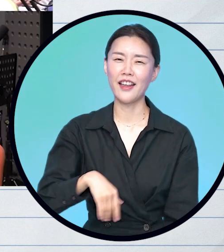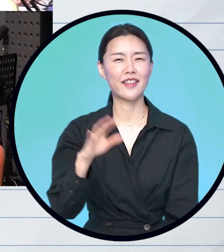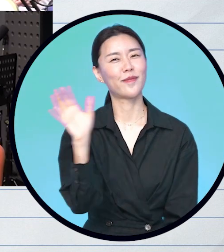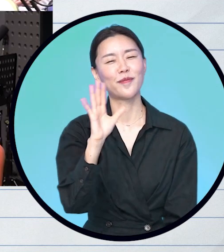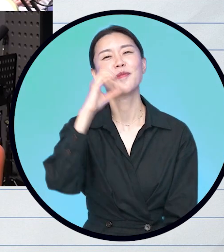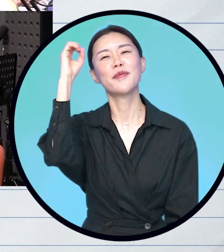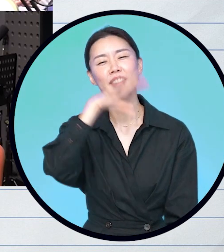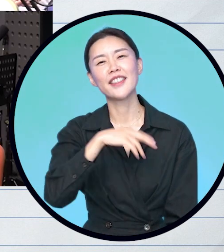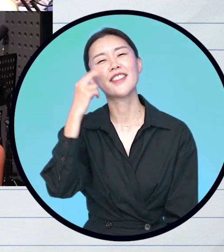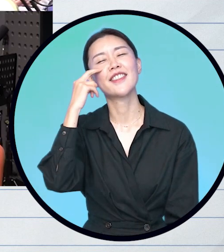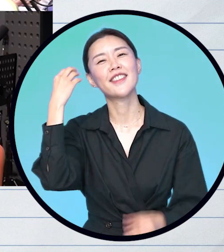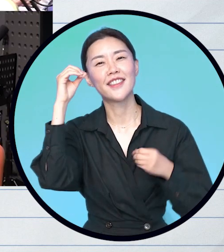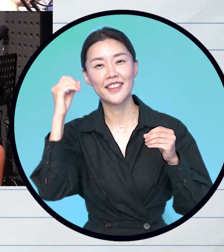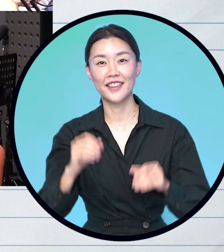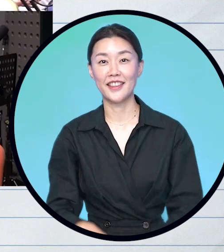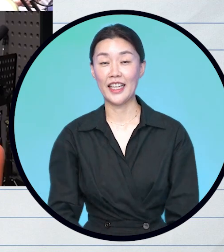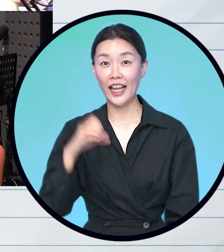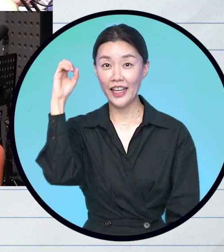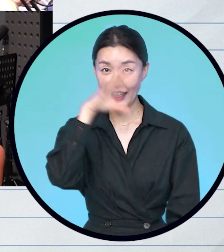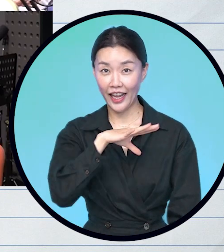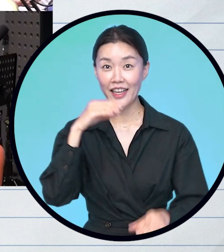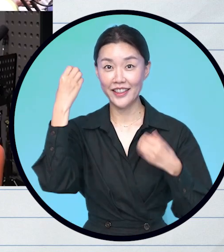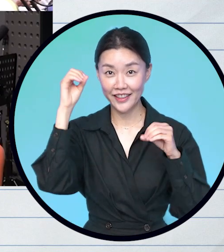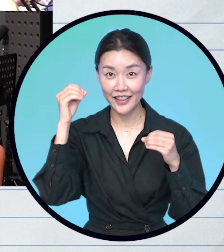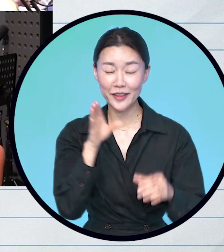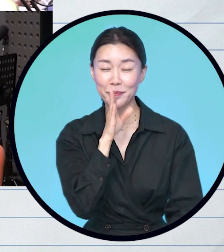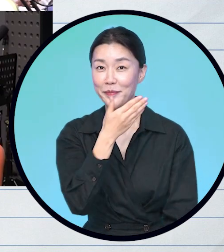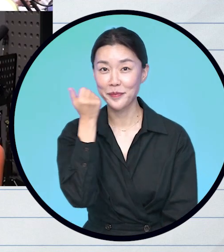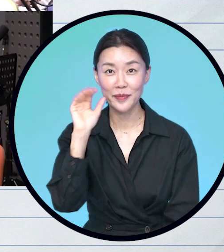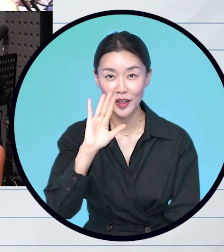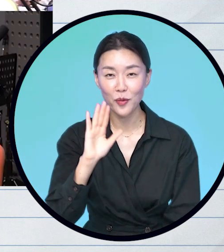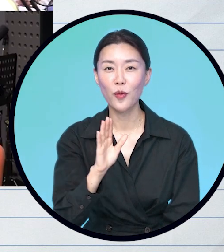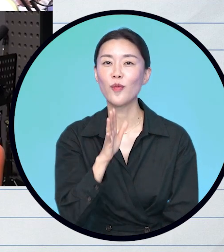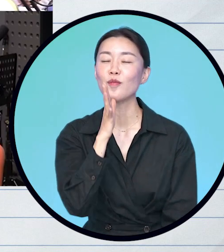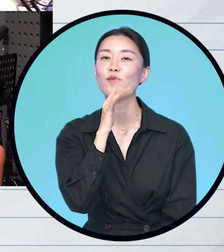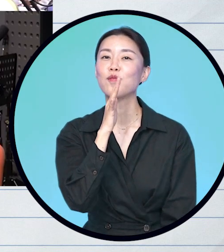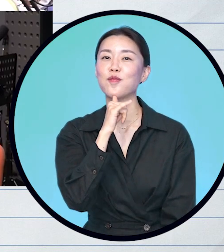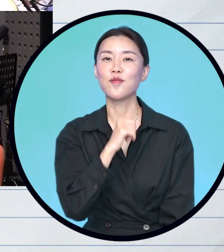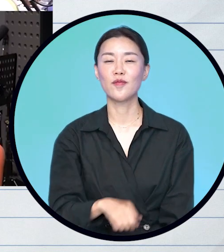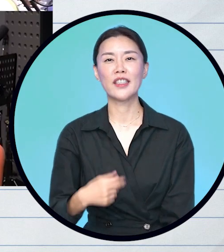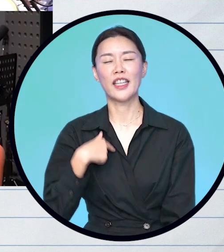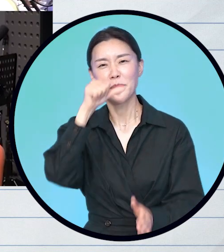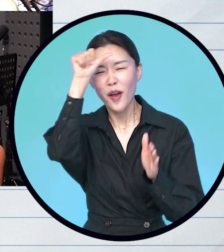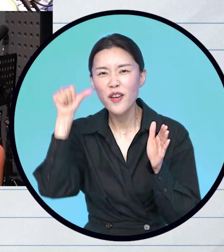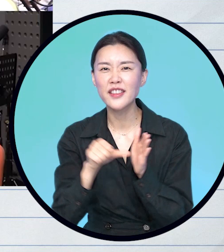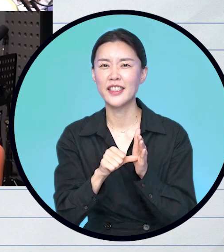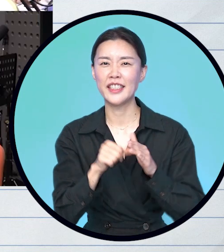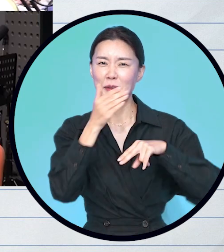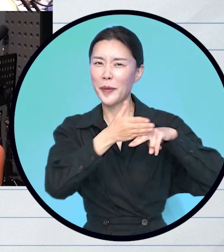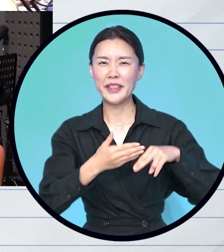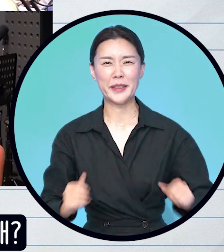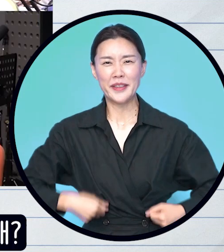그냥 연기한 거죠. 아, 그냥 에이. 진짜 삐진 건 아니었다. 그럼요. 막 나는 영원히 반바지를 안 입을 거다 이런